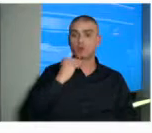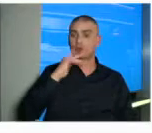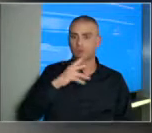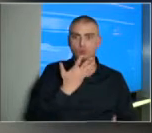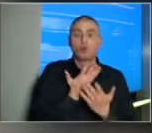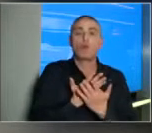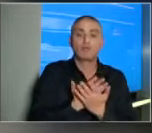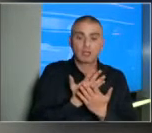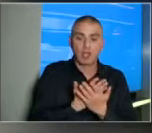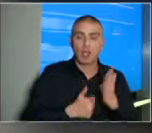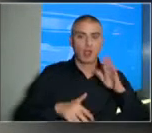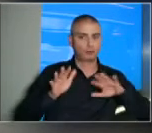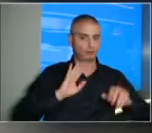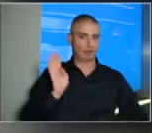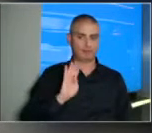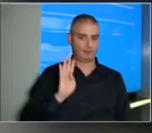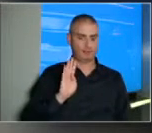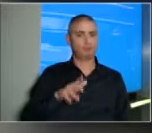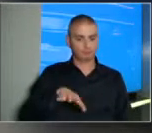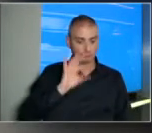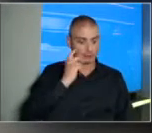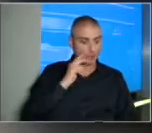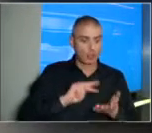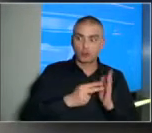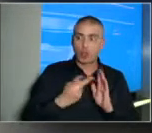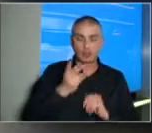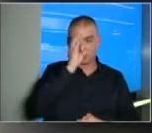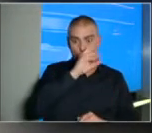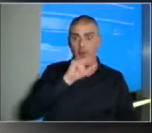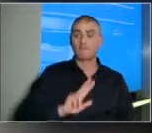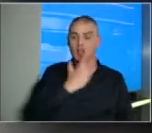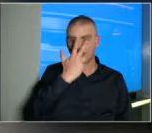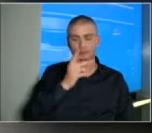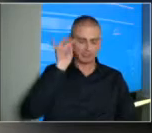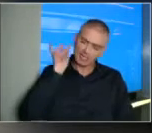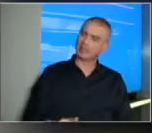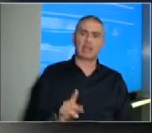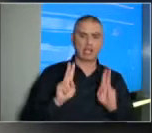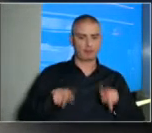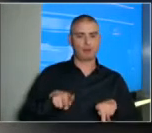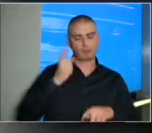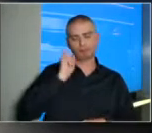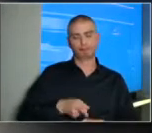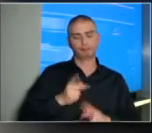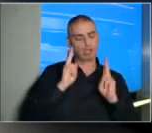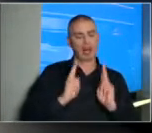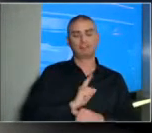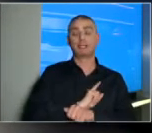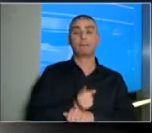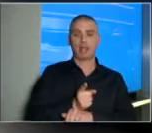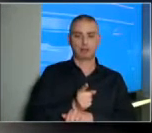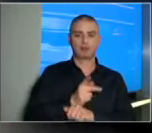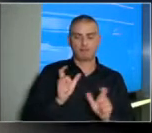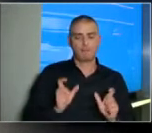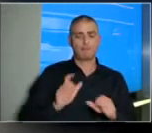עובדה. ראש הממשלה נתניהו גילה על תוכניתם של אנשי אובמה וגנץ, התנגד לה בתקיפות, הורה לגנץ לחדול מיידית